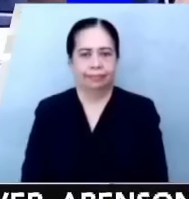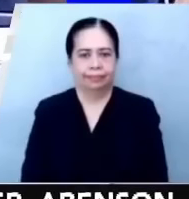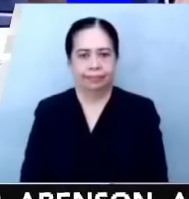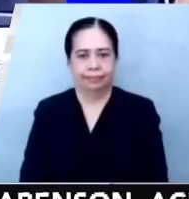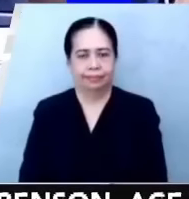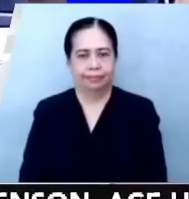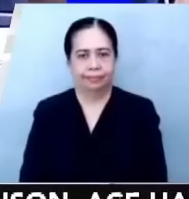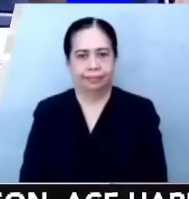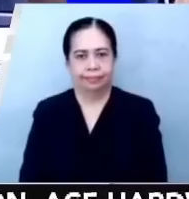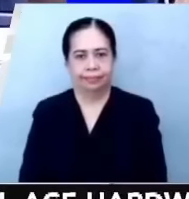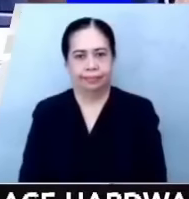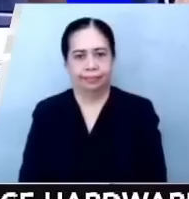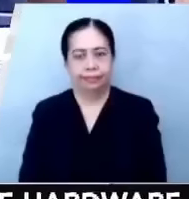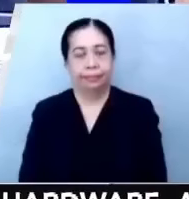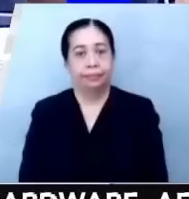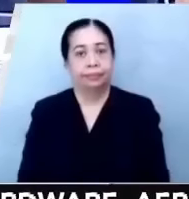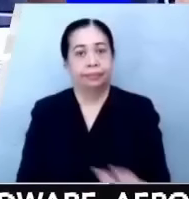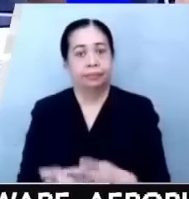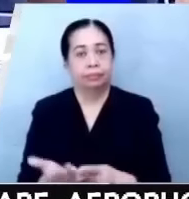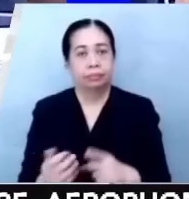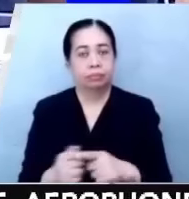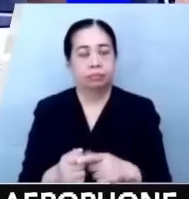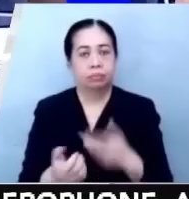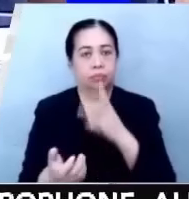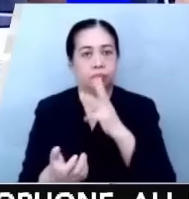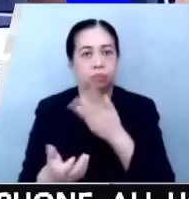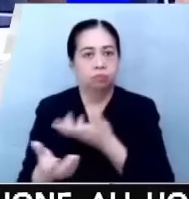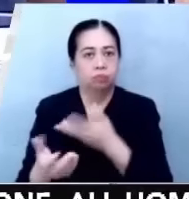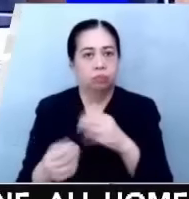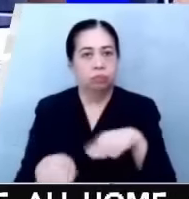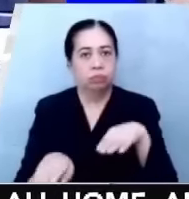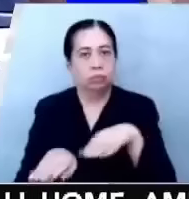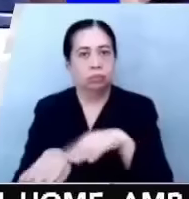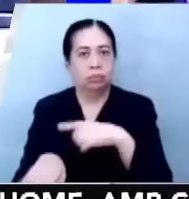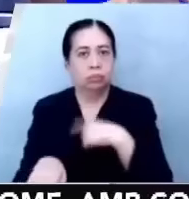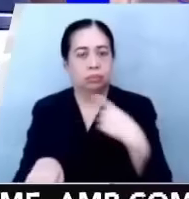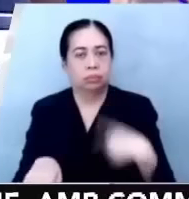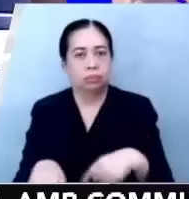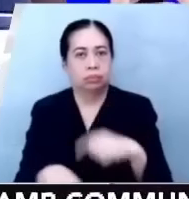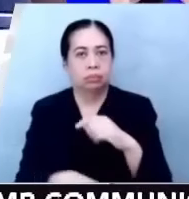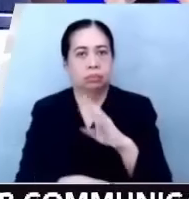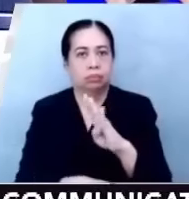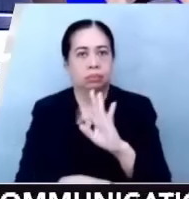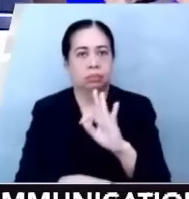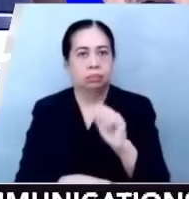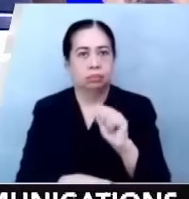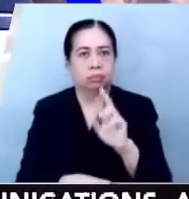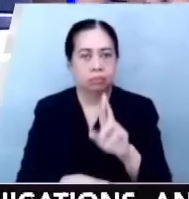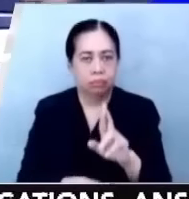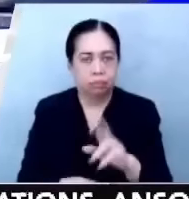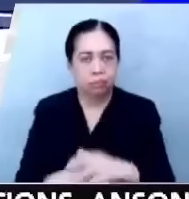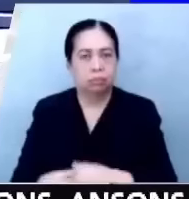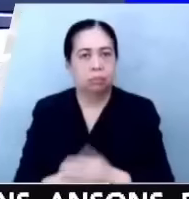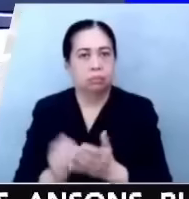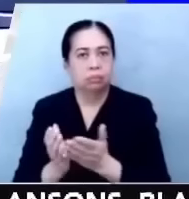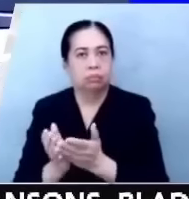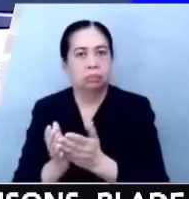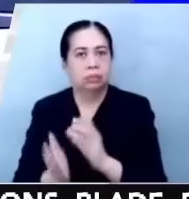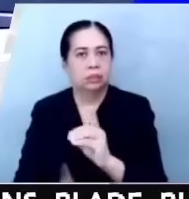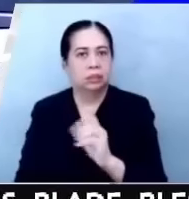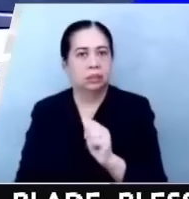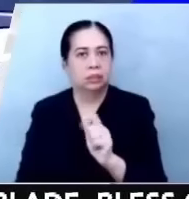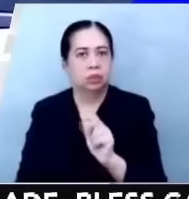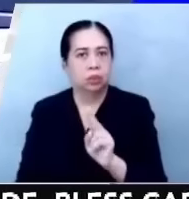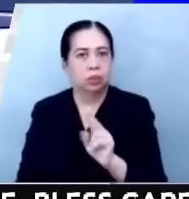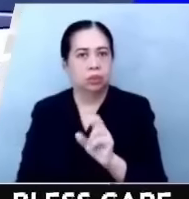Kaunti pa rin ang pambobomba ng tubig at pagbangga ng China sa barko ng before na BRP Datu Sanday. Makapanayin po natin si Commodore